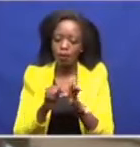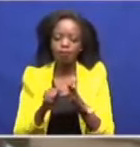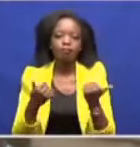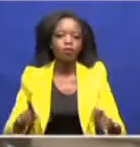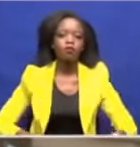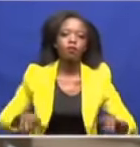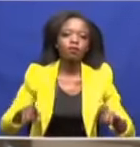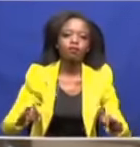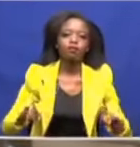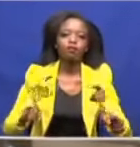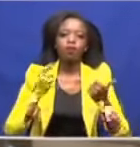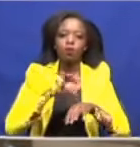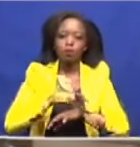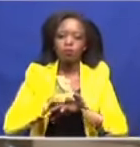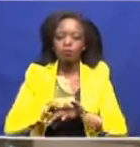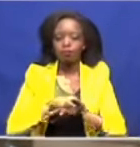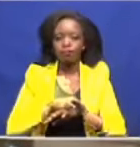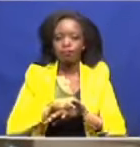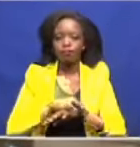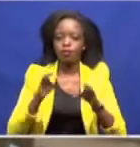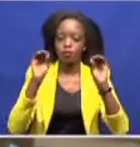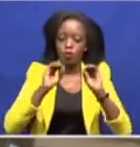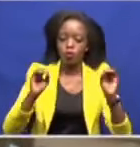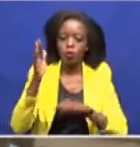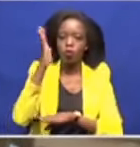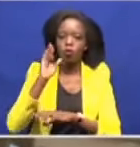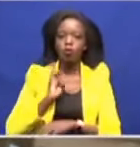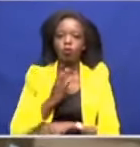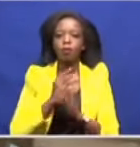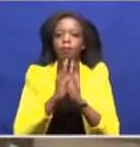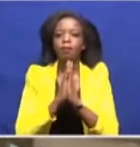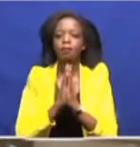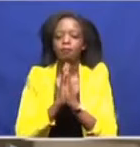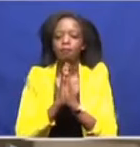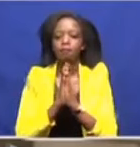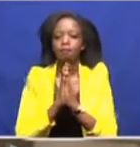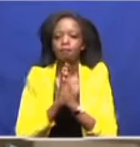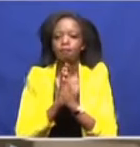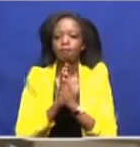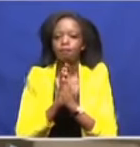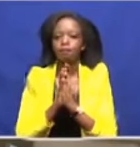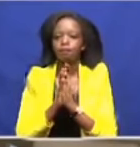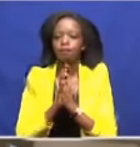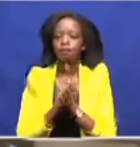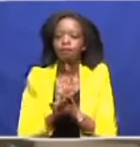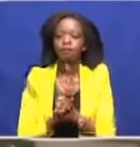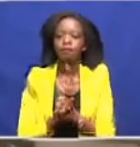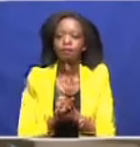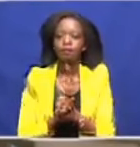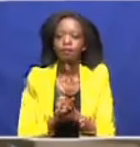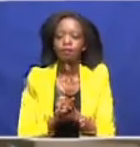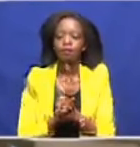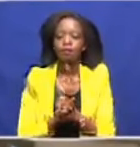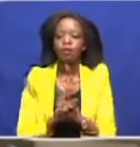maisha duniani. E Bwana, twakuomba. E Bwana, twakuomba utusikie.